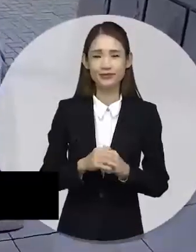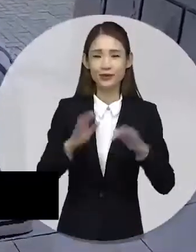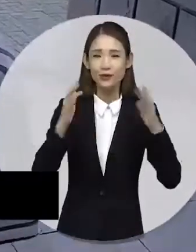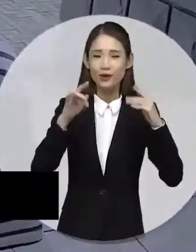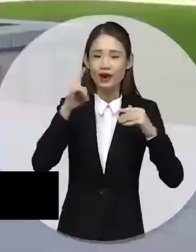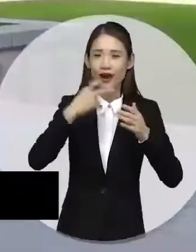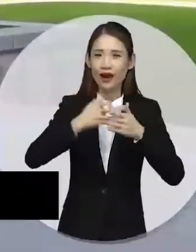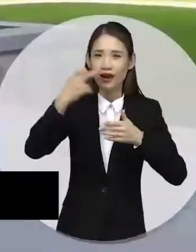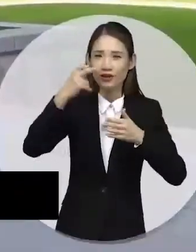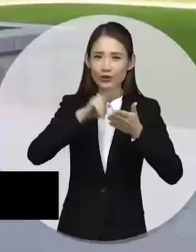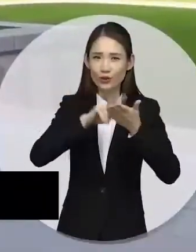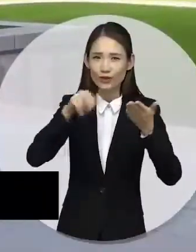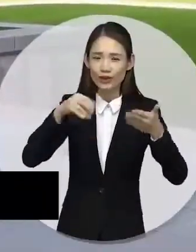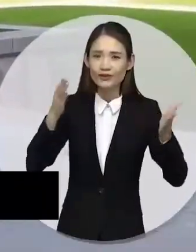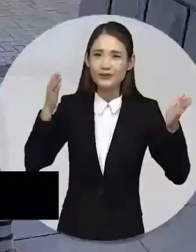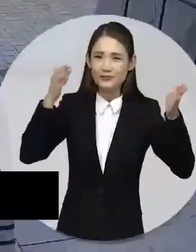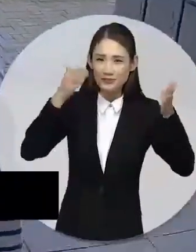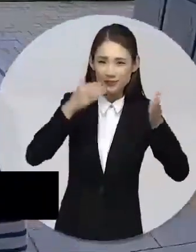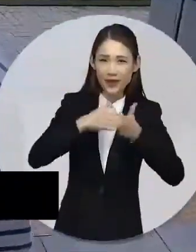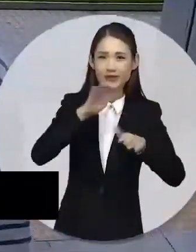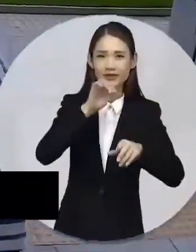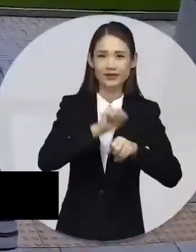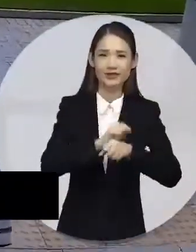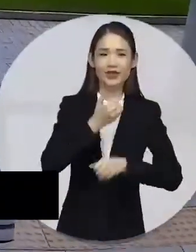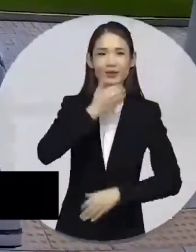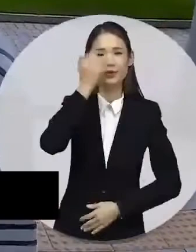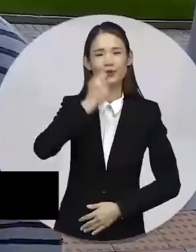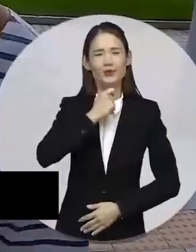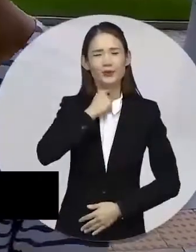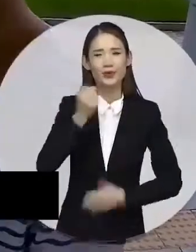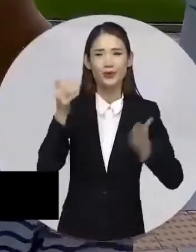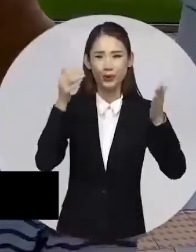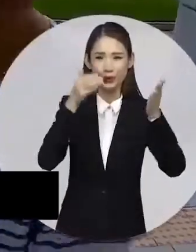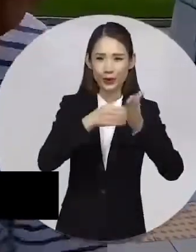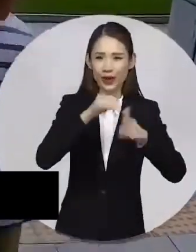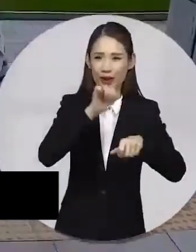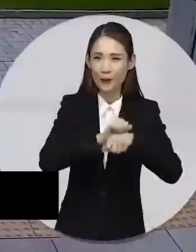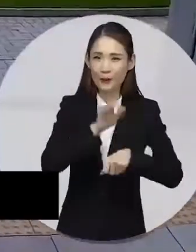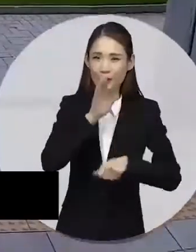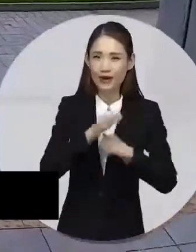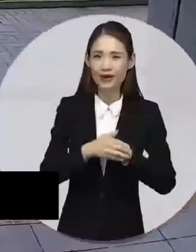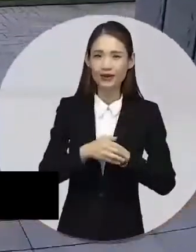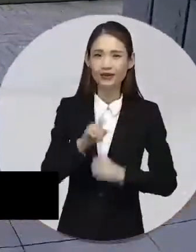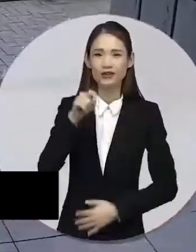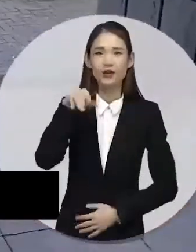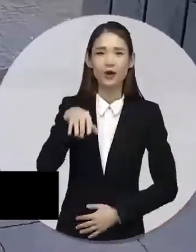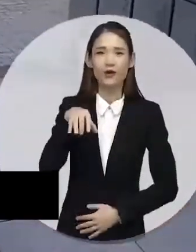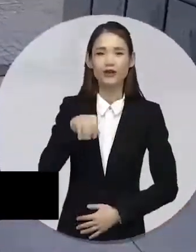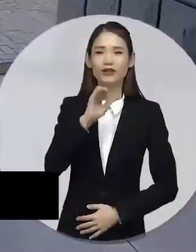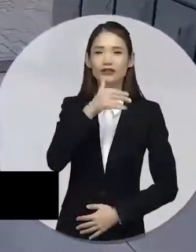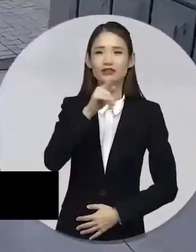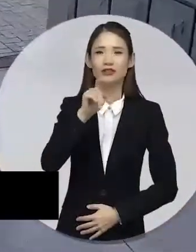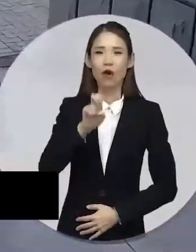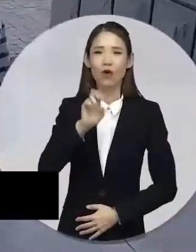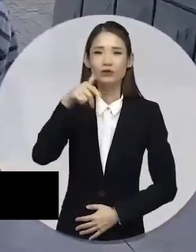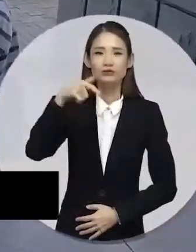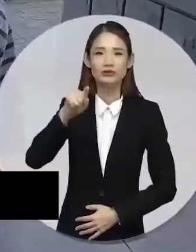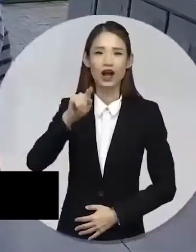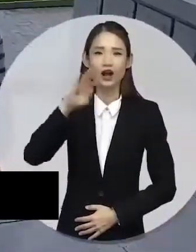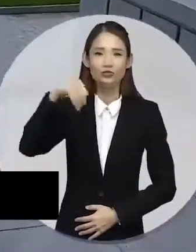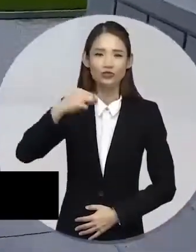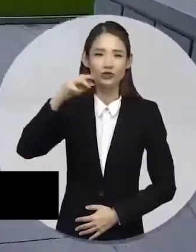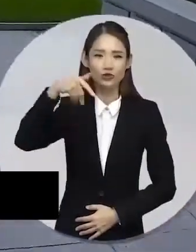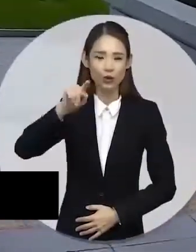와 오빠 도서관 잘 도착한 것 같아. 그래? 나의 로망에 도착했어? 잘? 그리고 여기가 뭐야 점자